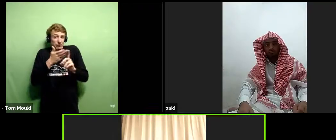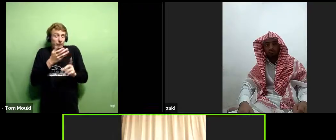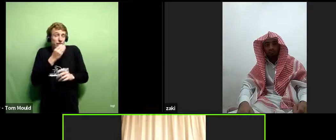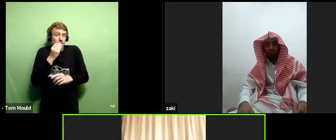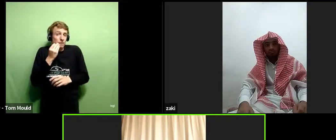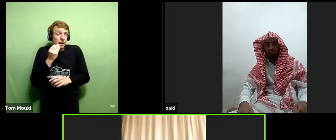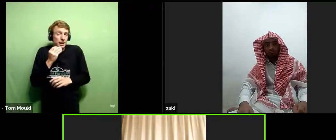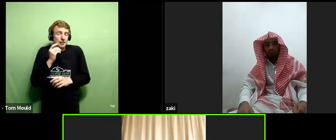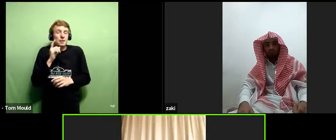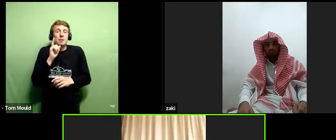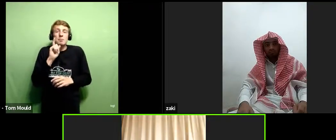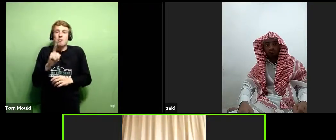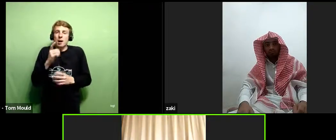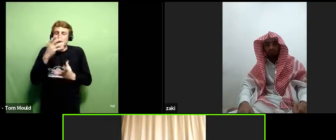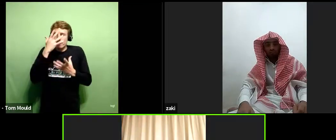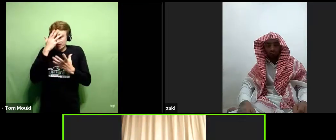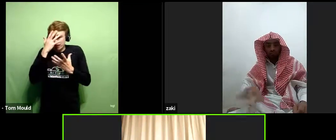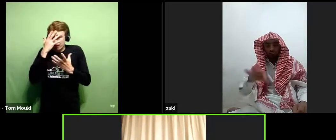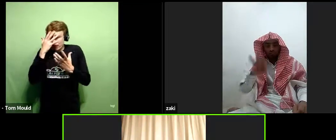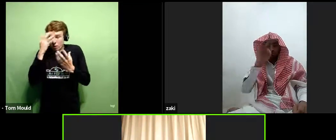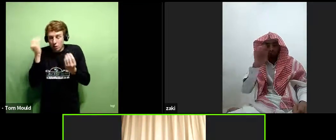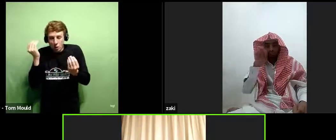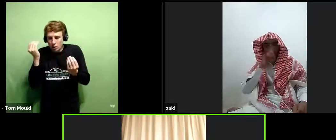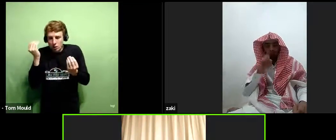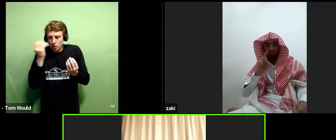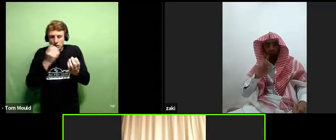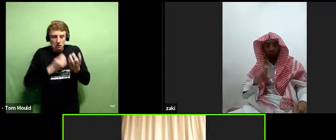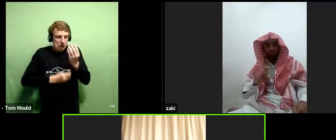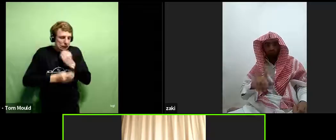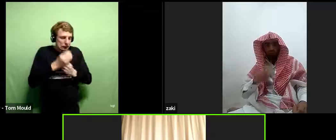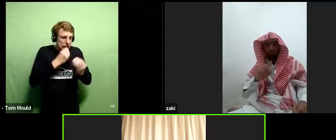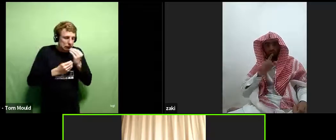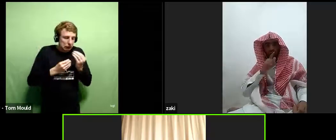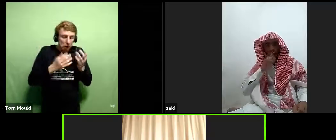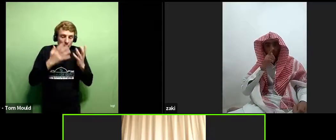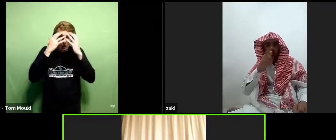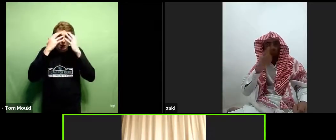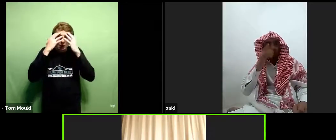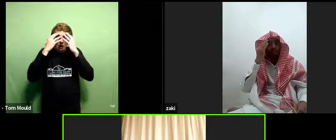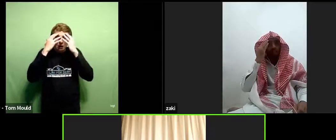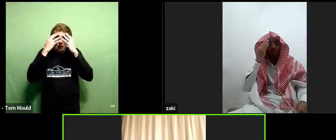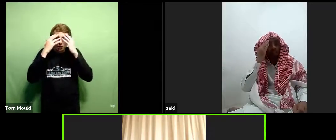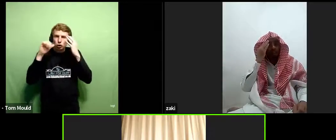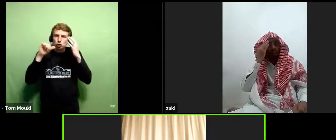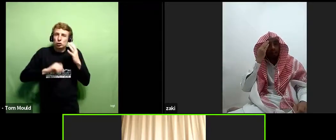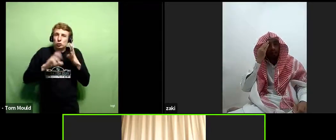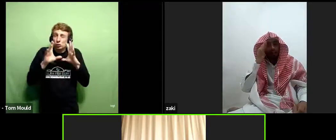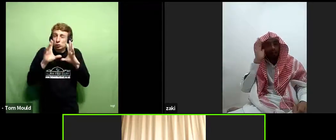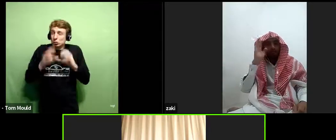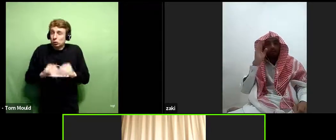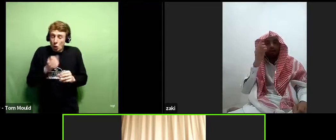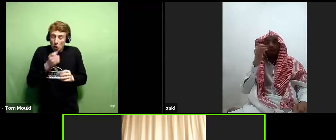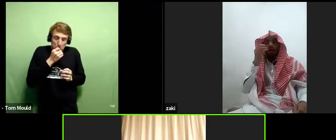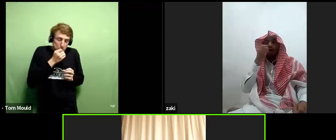نعم الأخ يسأل يقول إذا نسي الإنسان وهو صائم فأكل